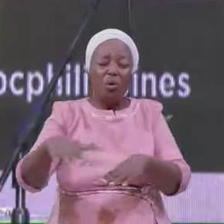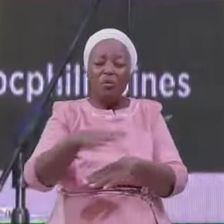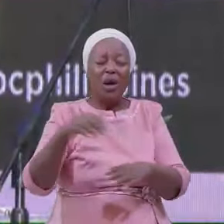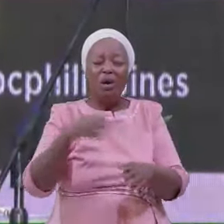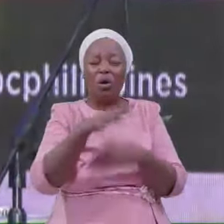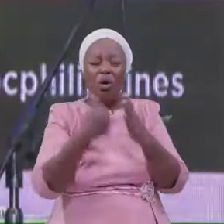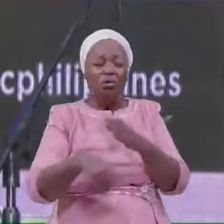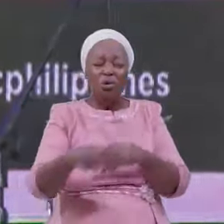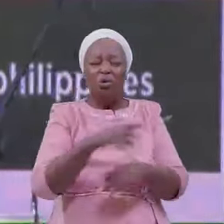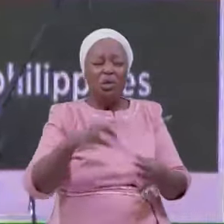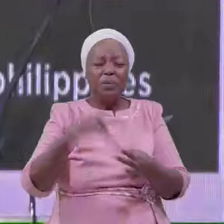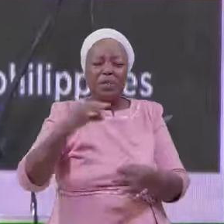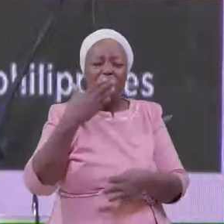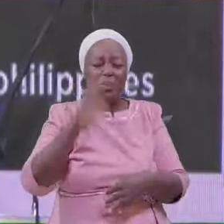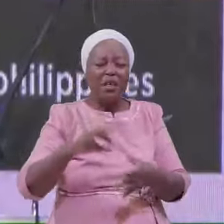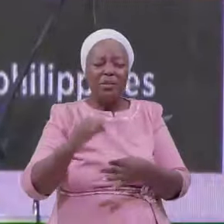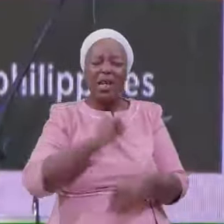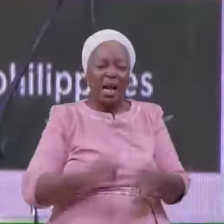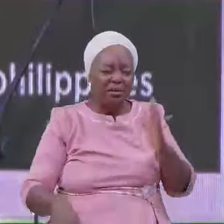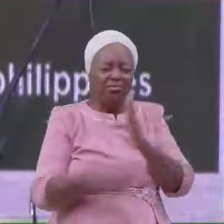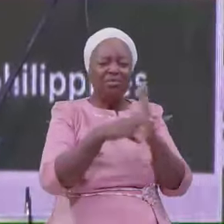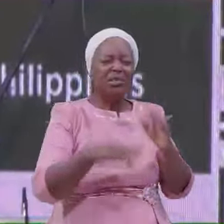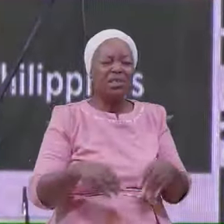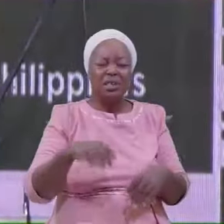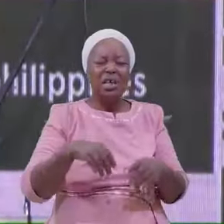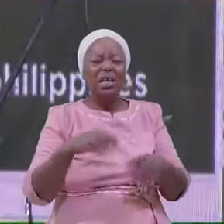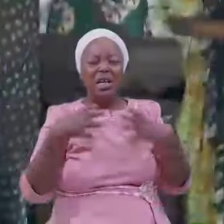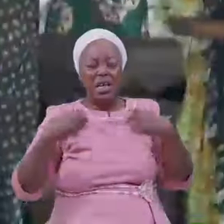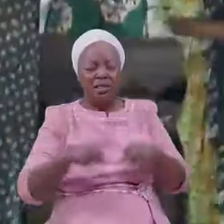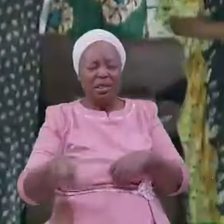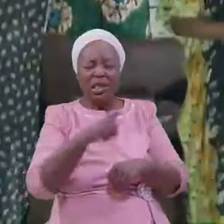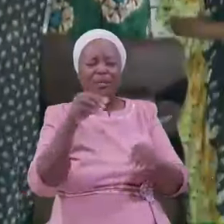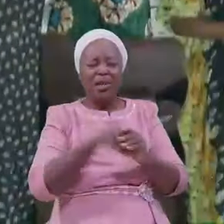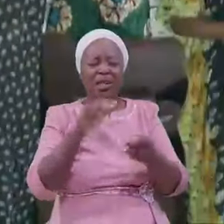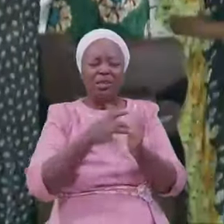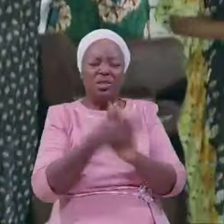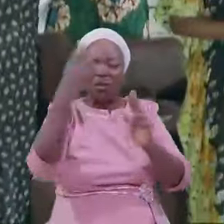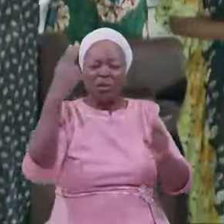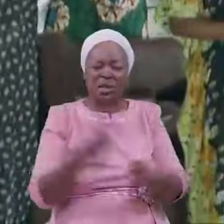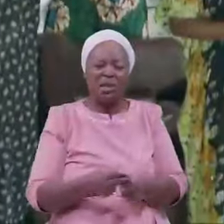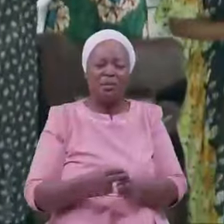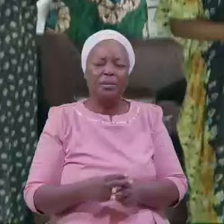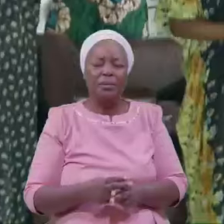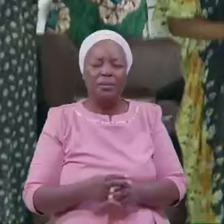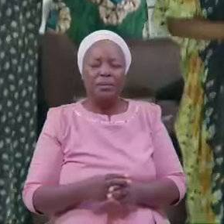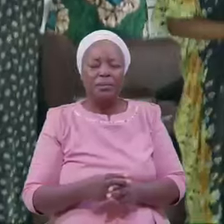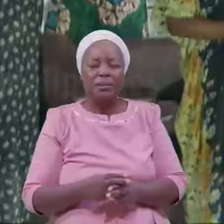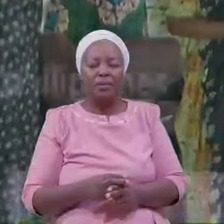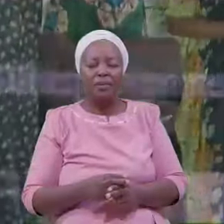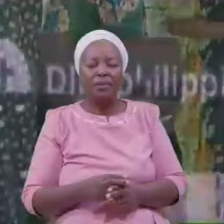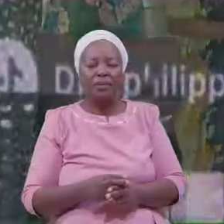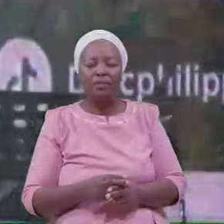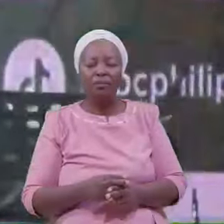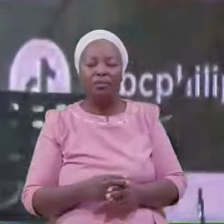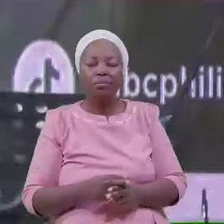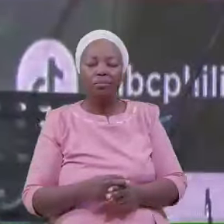now. I cast them out. Heal them in Jesus' name. Anumang masamang espiritu, kapangyarihan na hindi